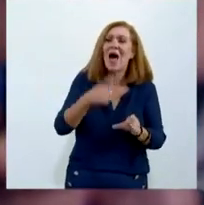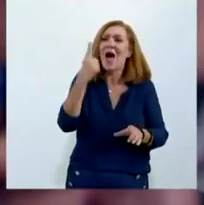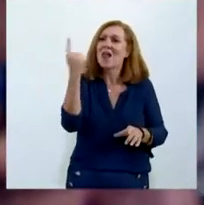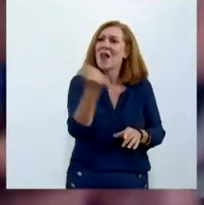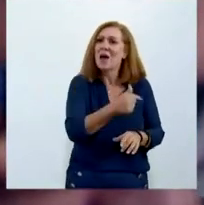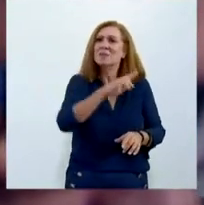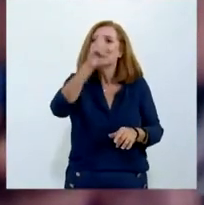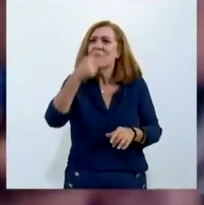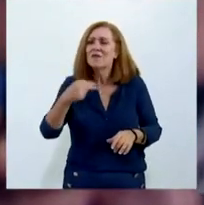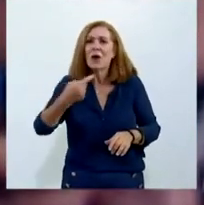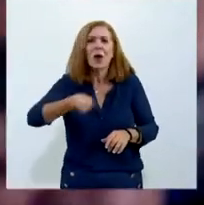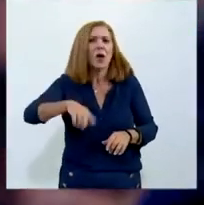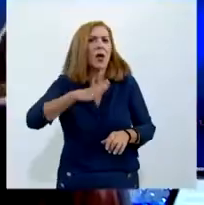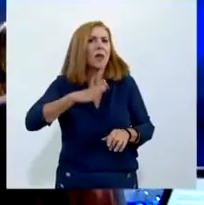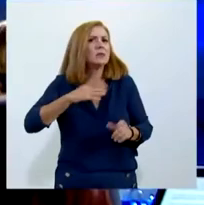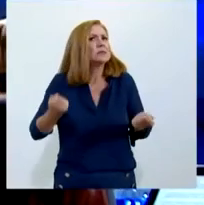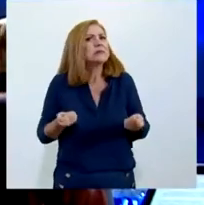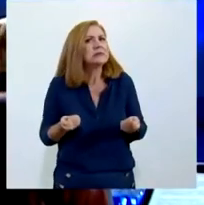ευρώ?